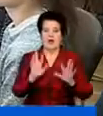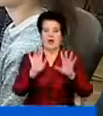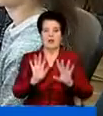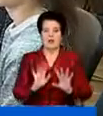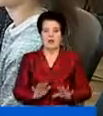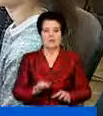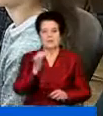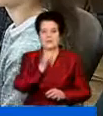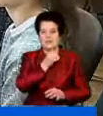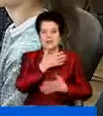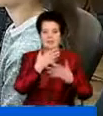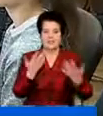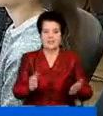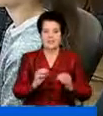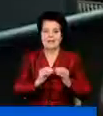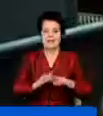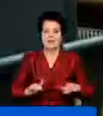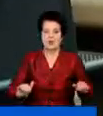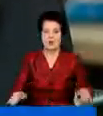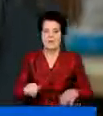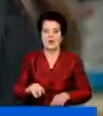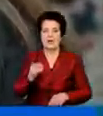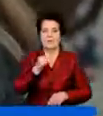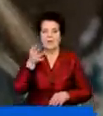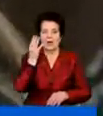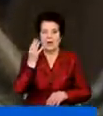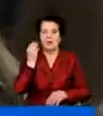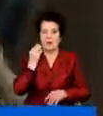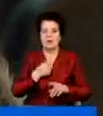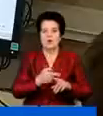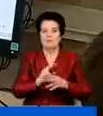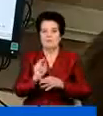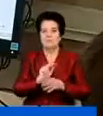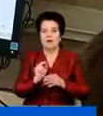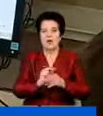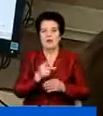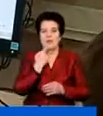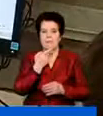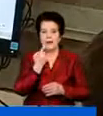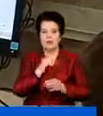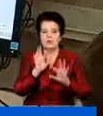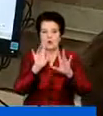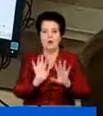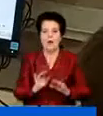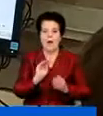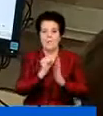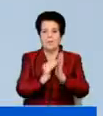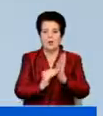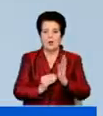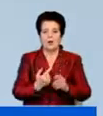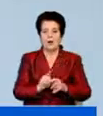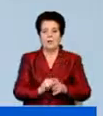Calculatorul nu mai are secrete pentru ei. Zeci de copii din Republica Moldova au făcut primii pași în limbajul de programare la Biblioteca Municipală